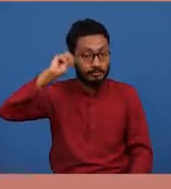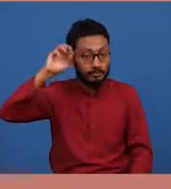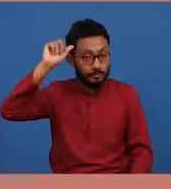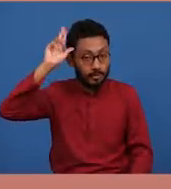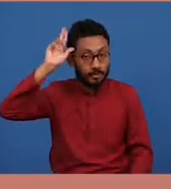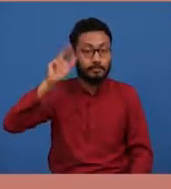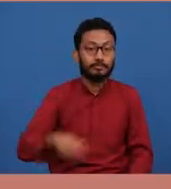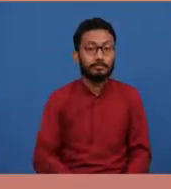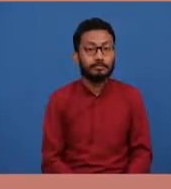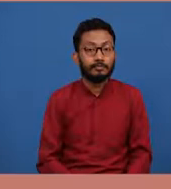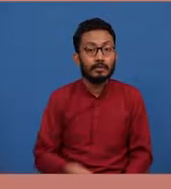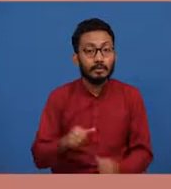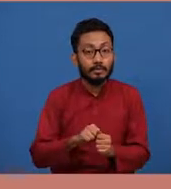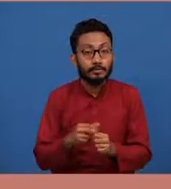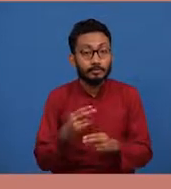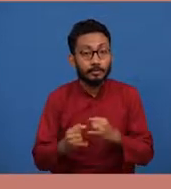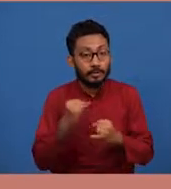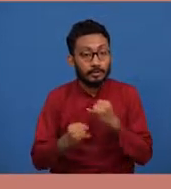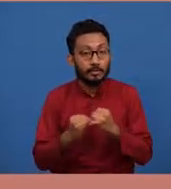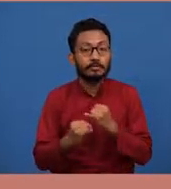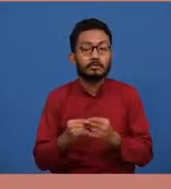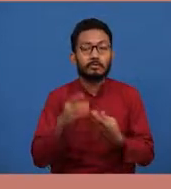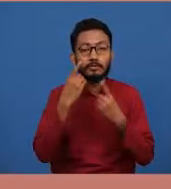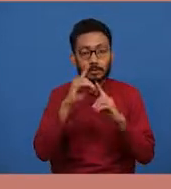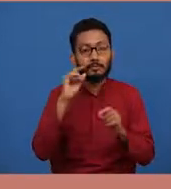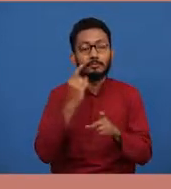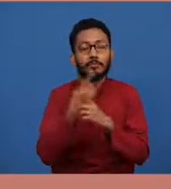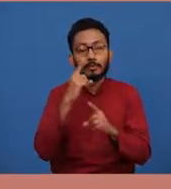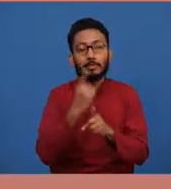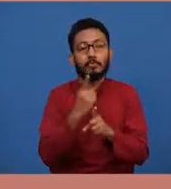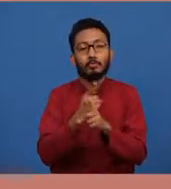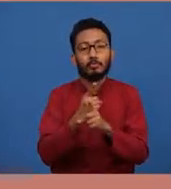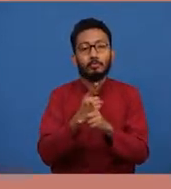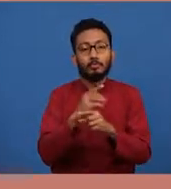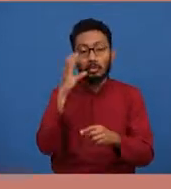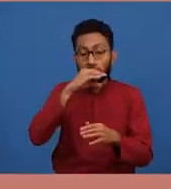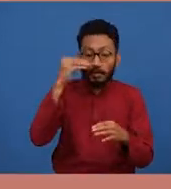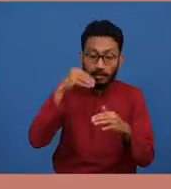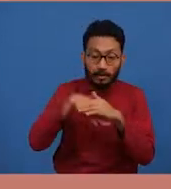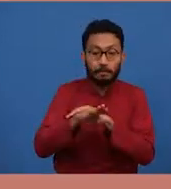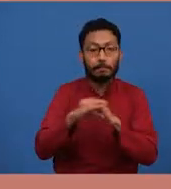sekali, tulis jawapan yang telah kamu cari dalam petikan.